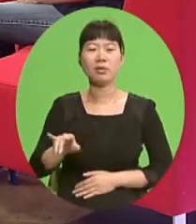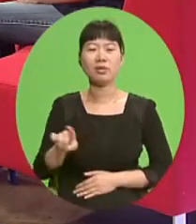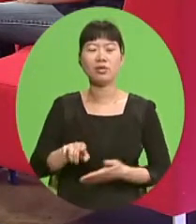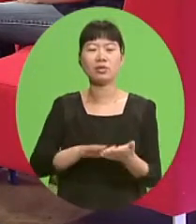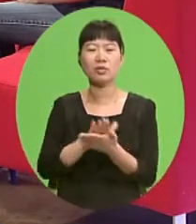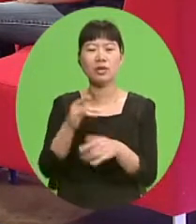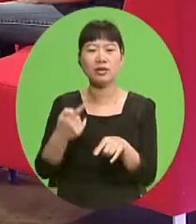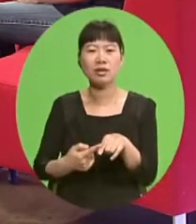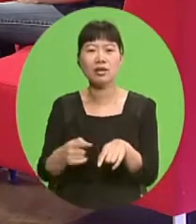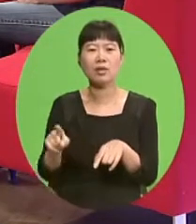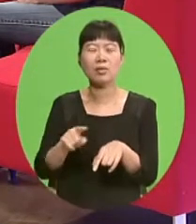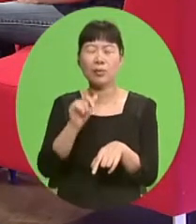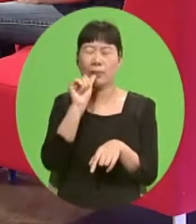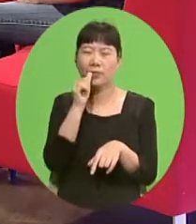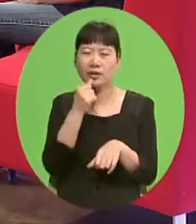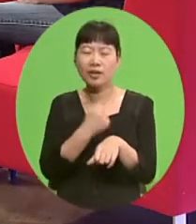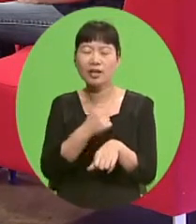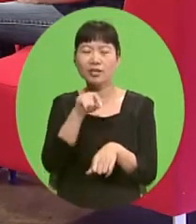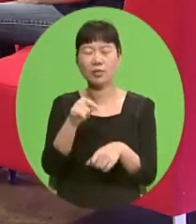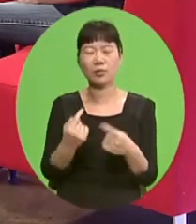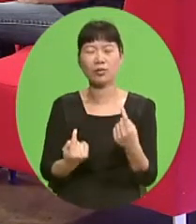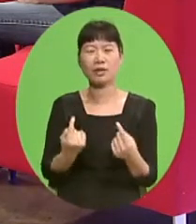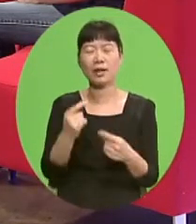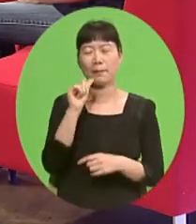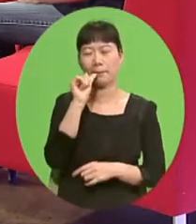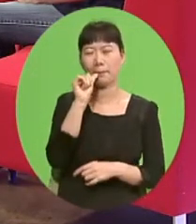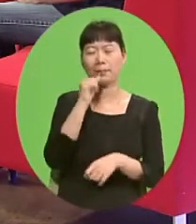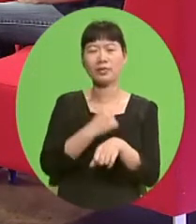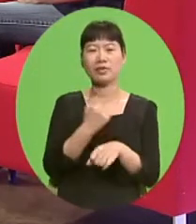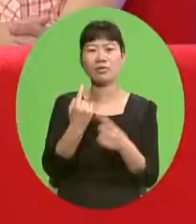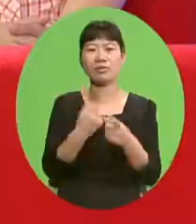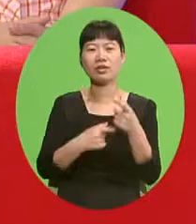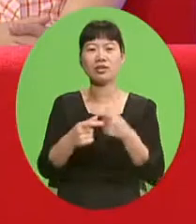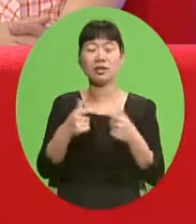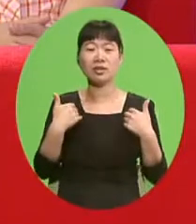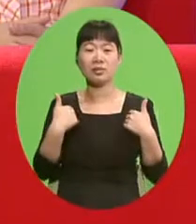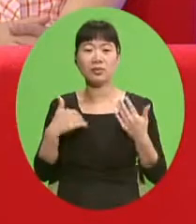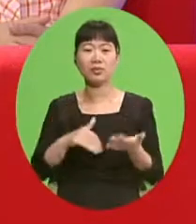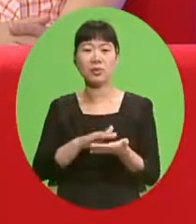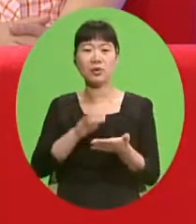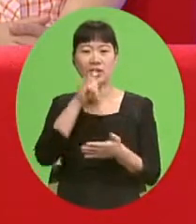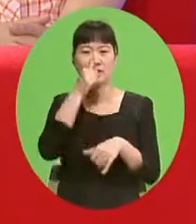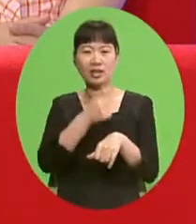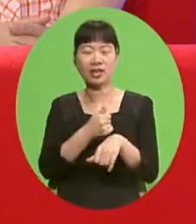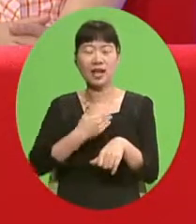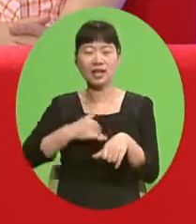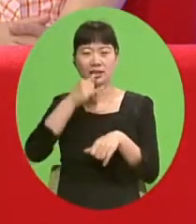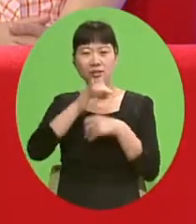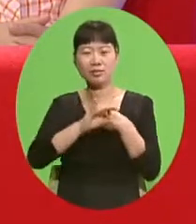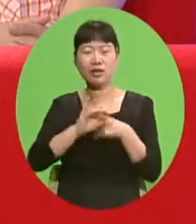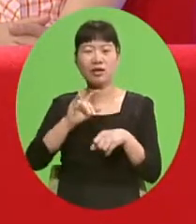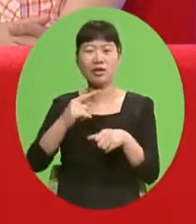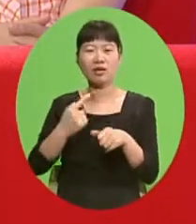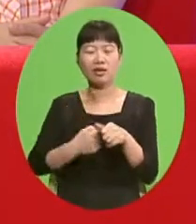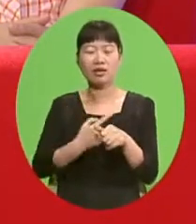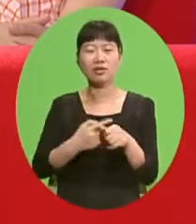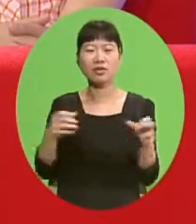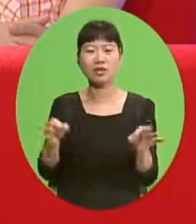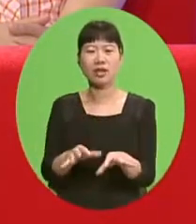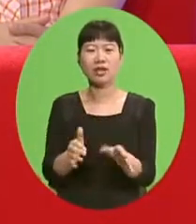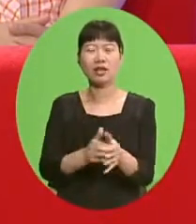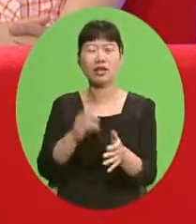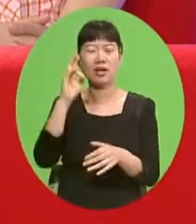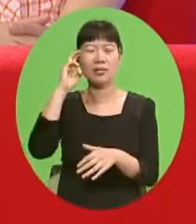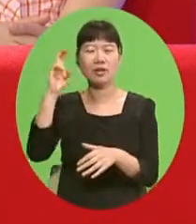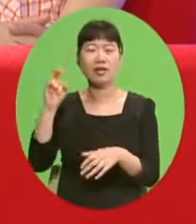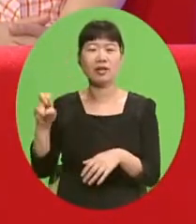놀이를 하다가 손톱을 뜯는 것보다 또는 빠는 것보다는 훨씬 더 재밌는 놀이가 있다는 걸 알게 되면 서서히 없어질 그렇죠. 거고요. 네. 또